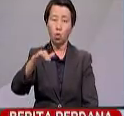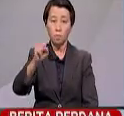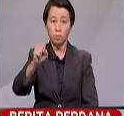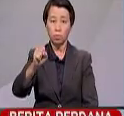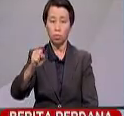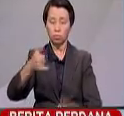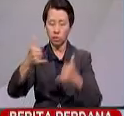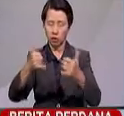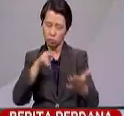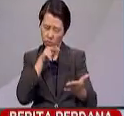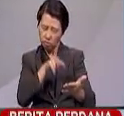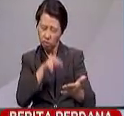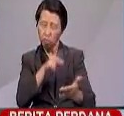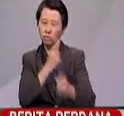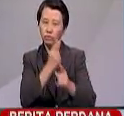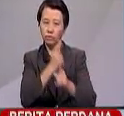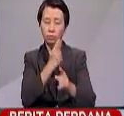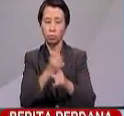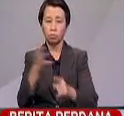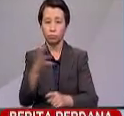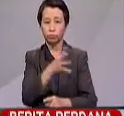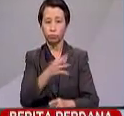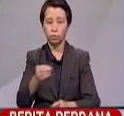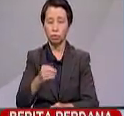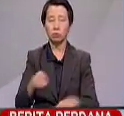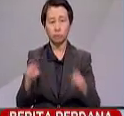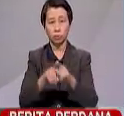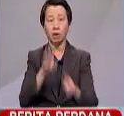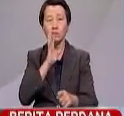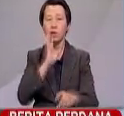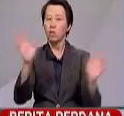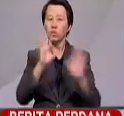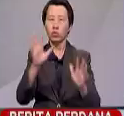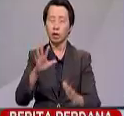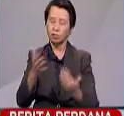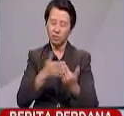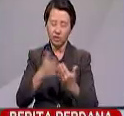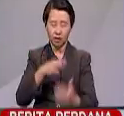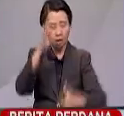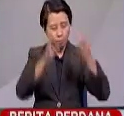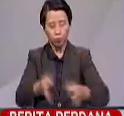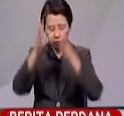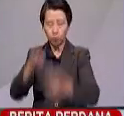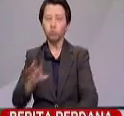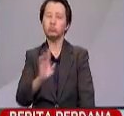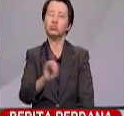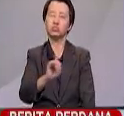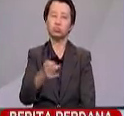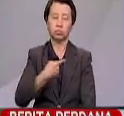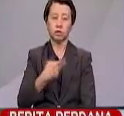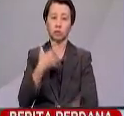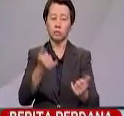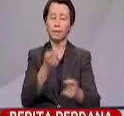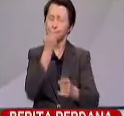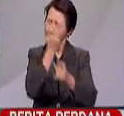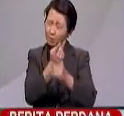into consideration. Like I say, it was not an easy decision, but we want to